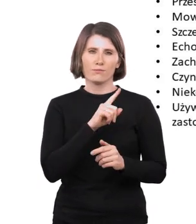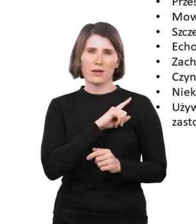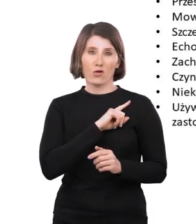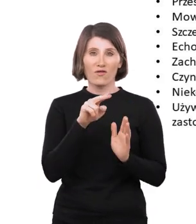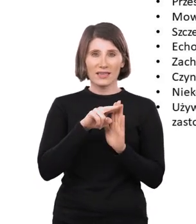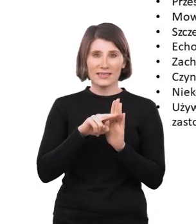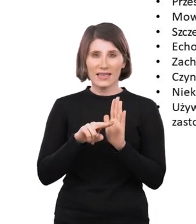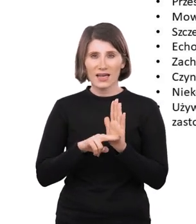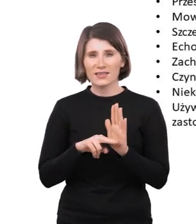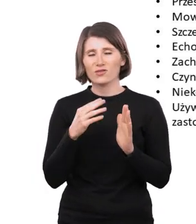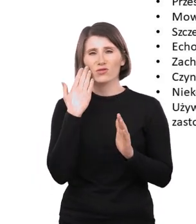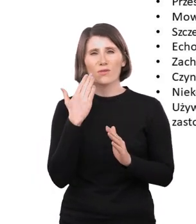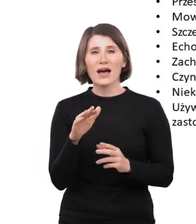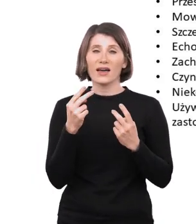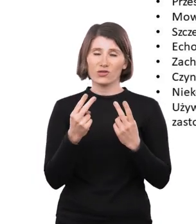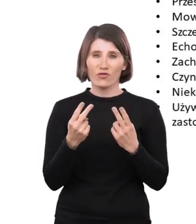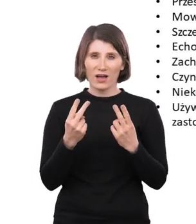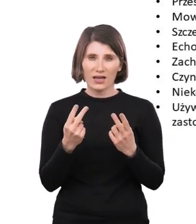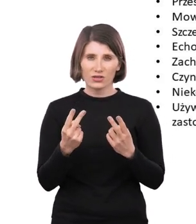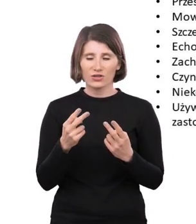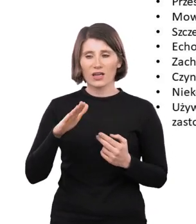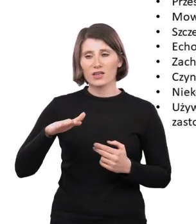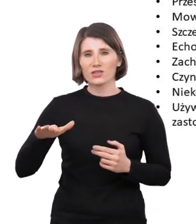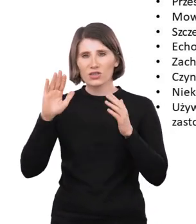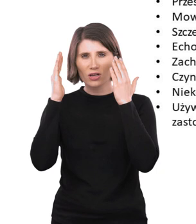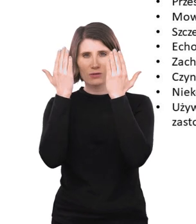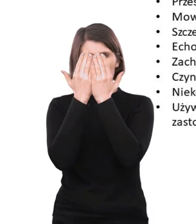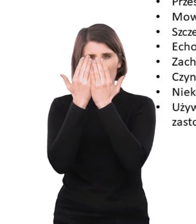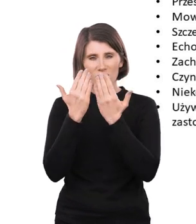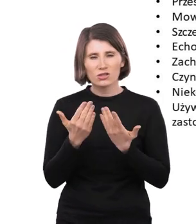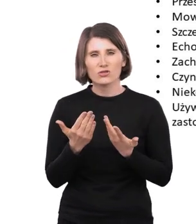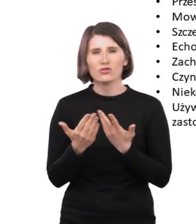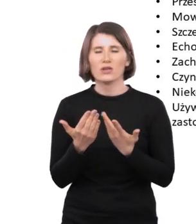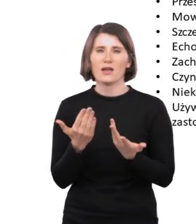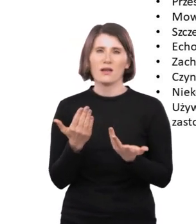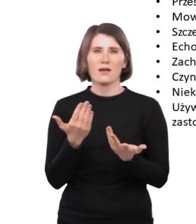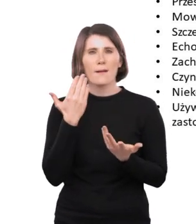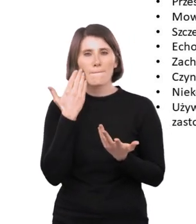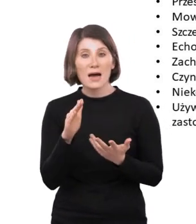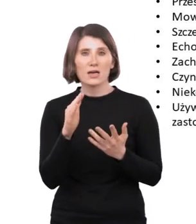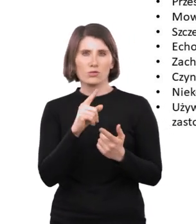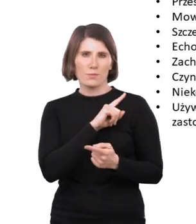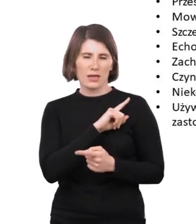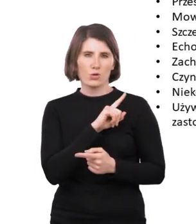i tego dzieci autystyczne bardzo, bardzo pilnują.